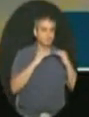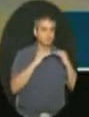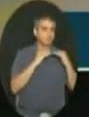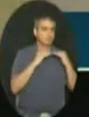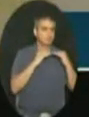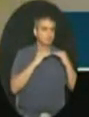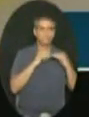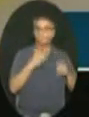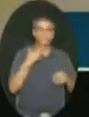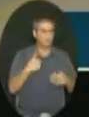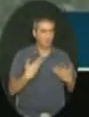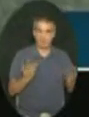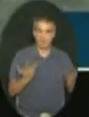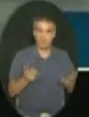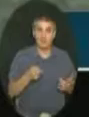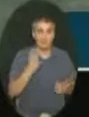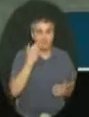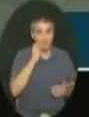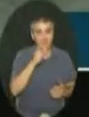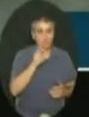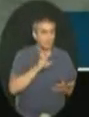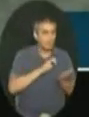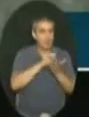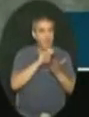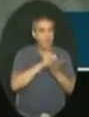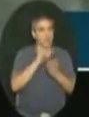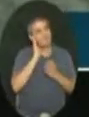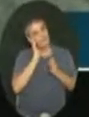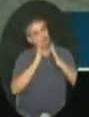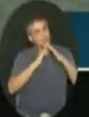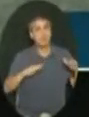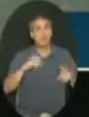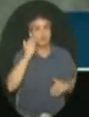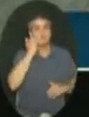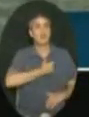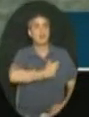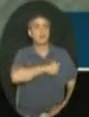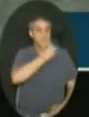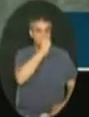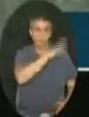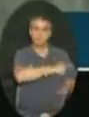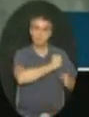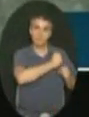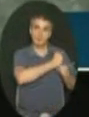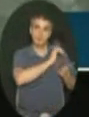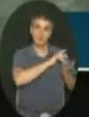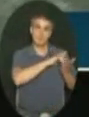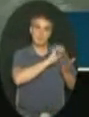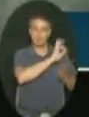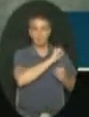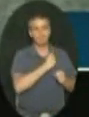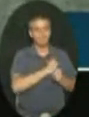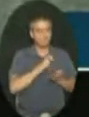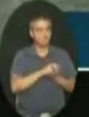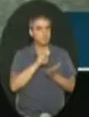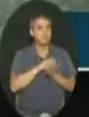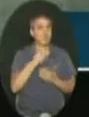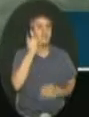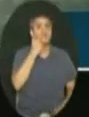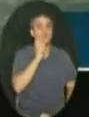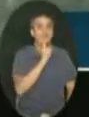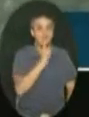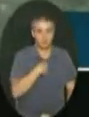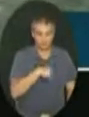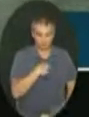בבריאות. במדינה שלנו זה לא קורה. חבל שאנשים צריכים לצעוד ולישון באוהלים, וחבל שראשי ערים עוזבים את המקומות שלהם ועושים את הצעדות האלה,